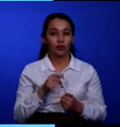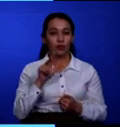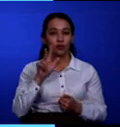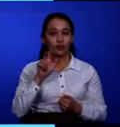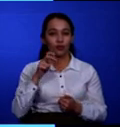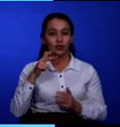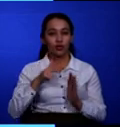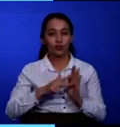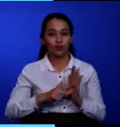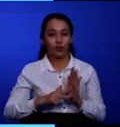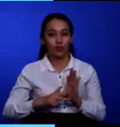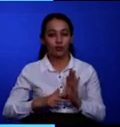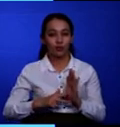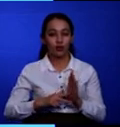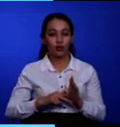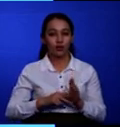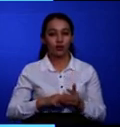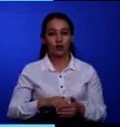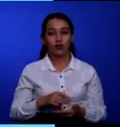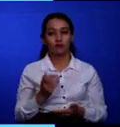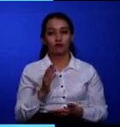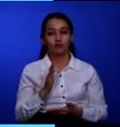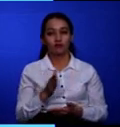380 ekanligi ma'lum bo'ladi.